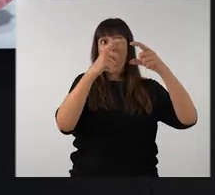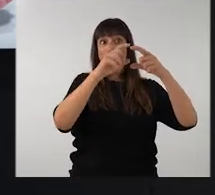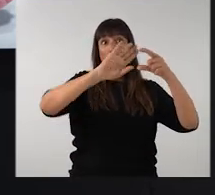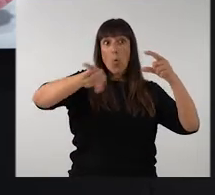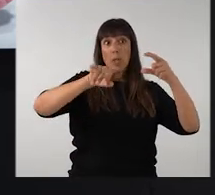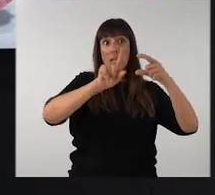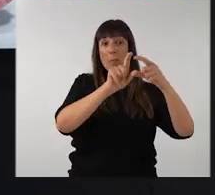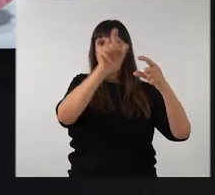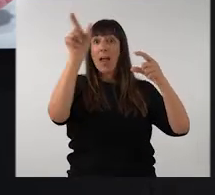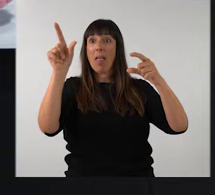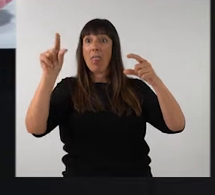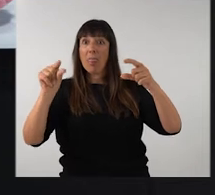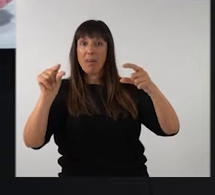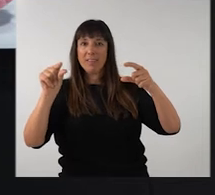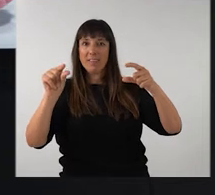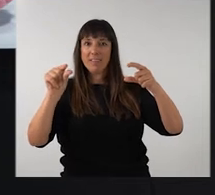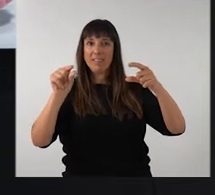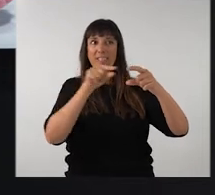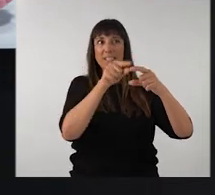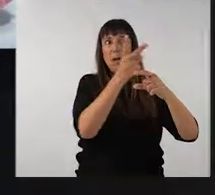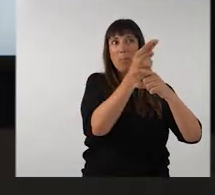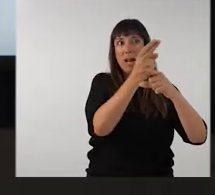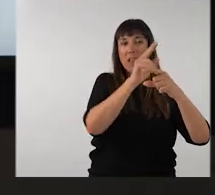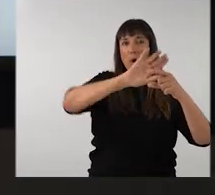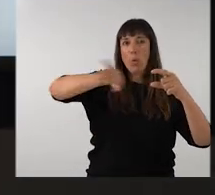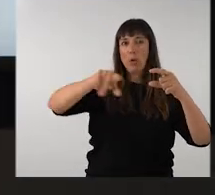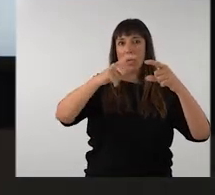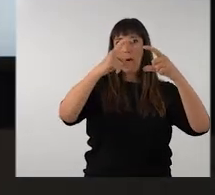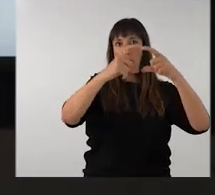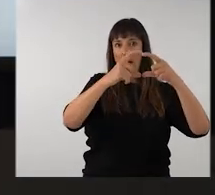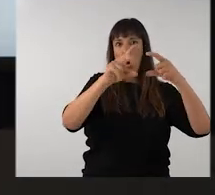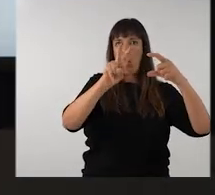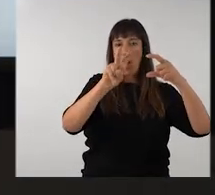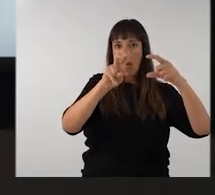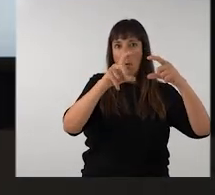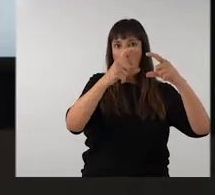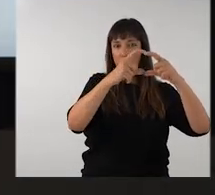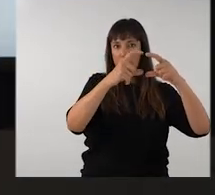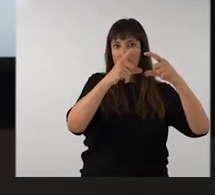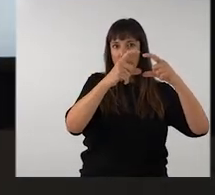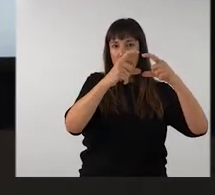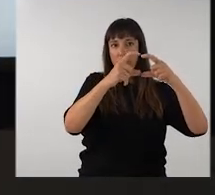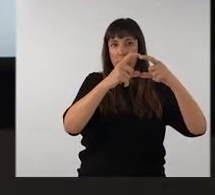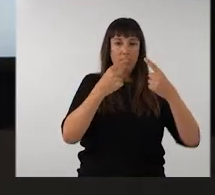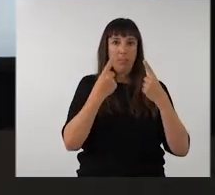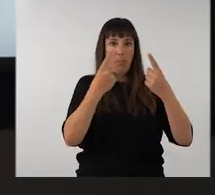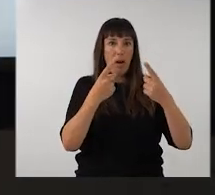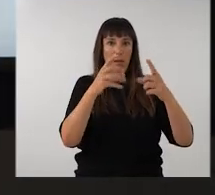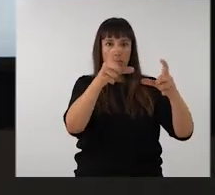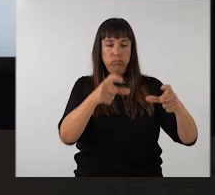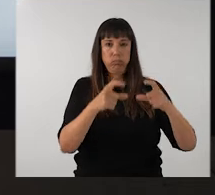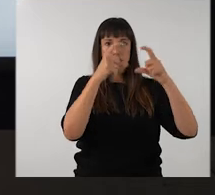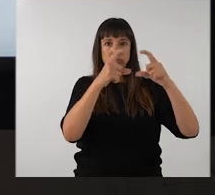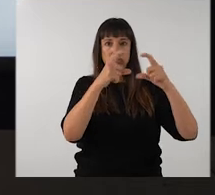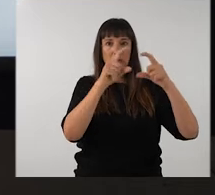és de l'últim sabó al següent. L'últim sabó, diguem-ne, d'una parella és la peça de sabó